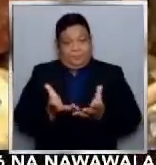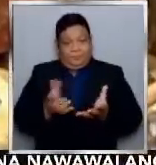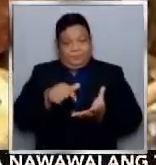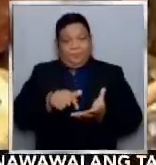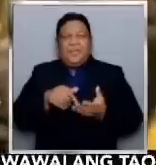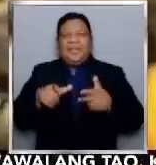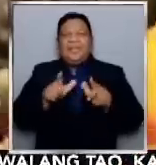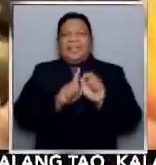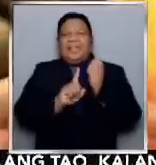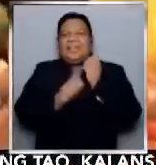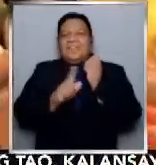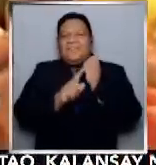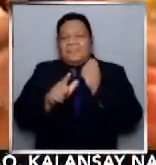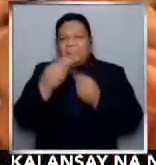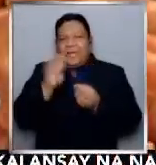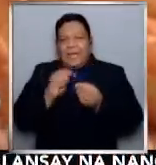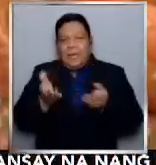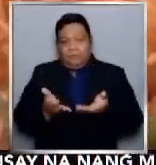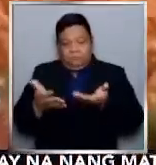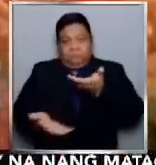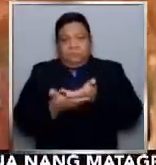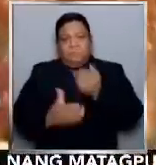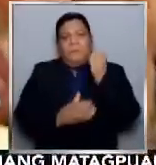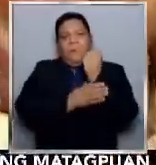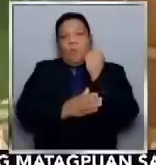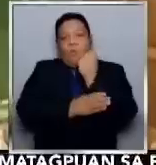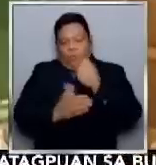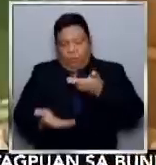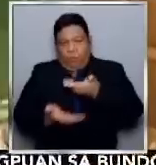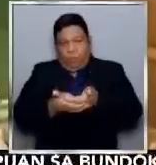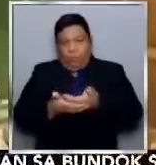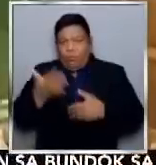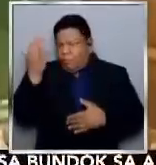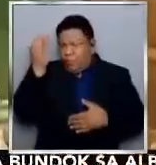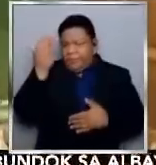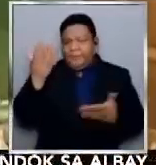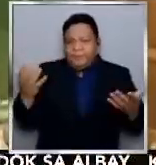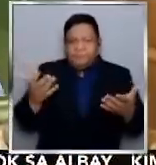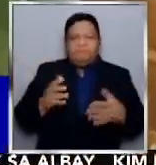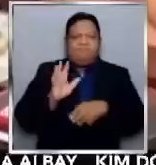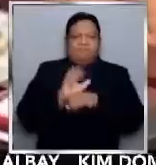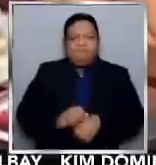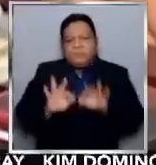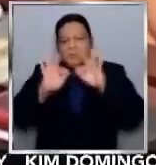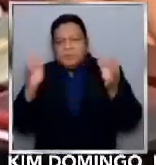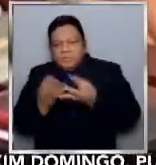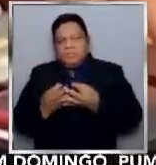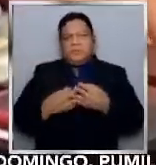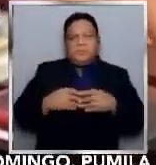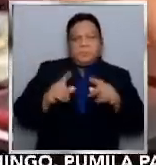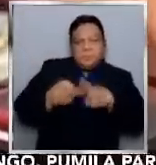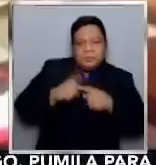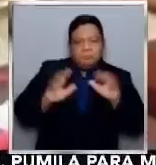ng may-ari ng kainan, naisipan nila ang ganitong konsepto dahil pamipamilya at magbabarkada ang madalas sa kumain sa kanila. Saan kaya tayo